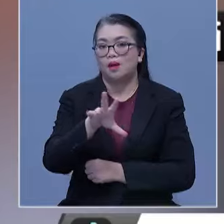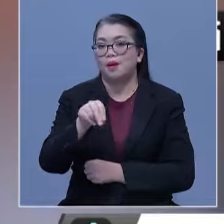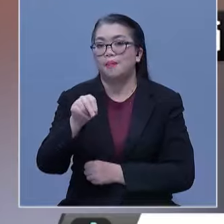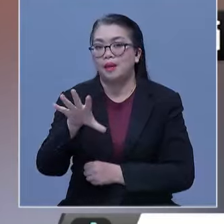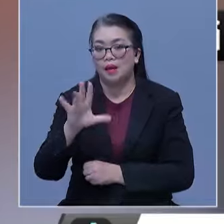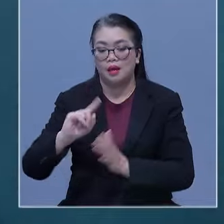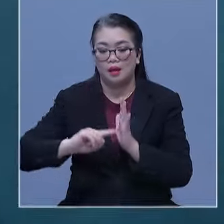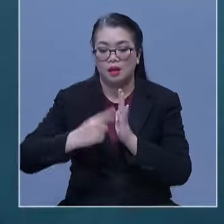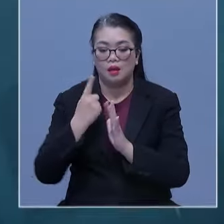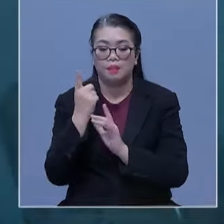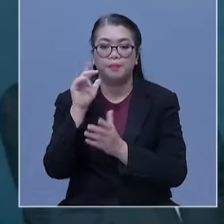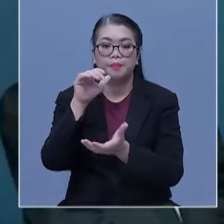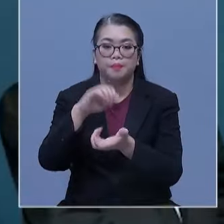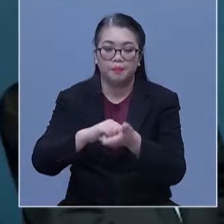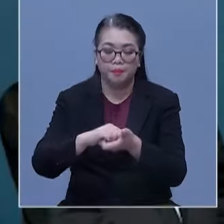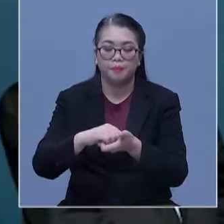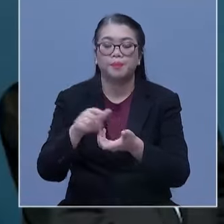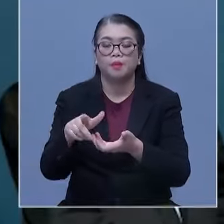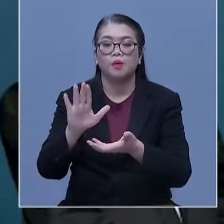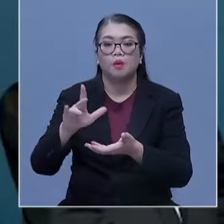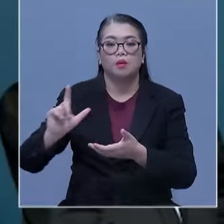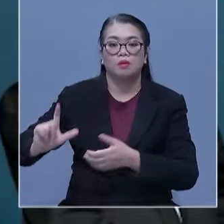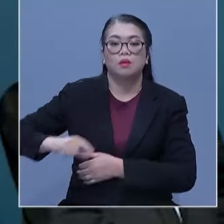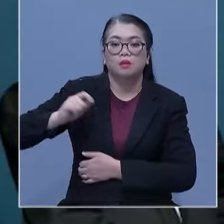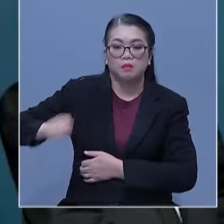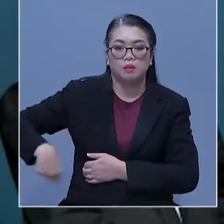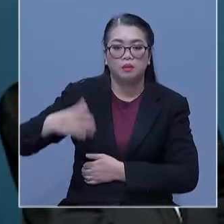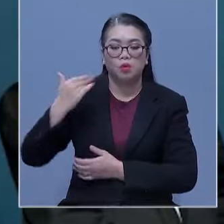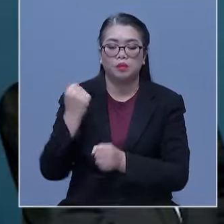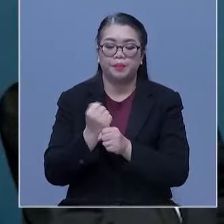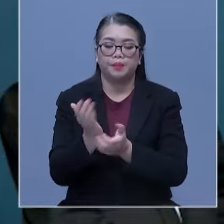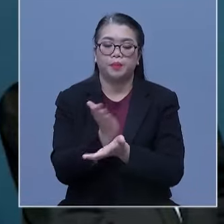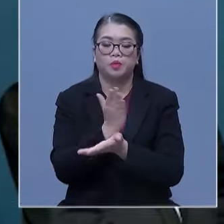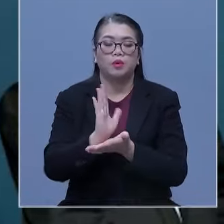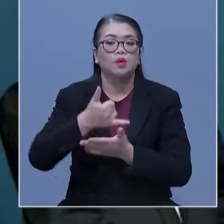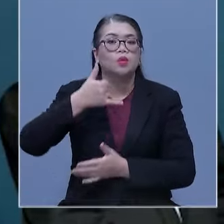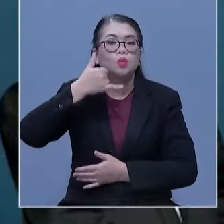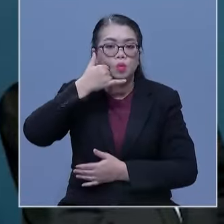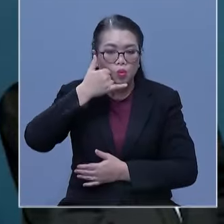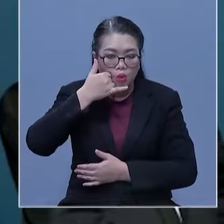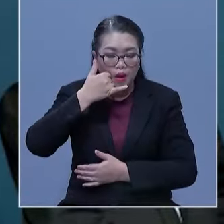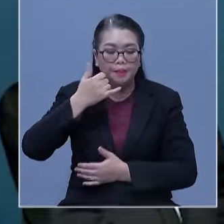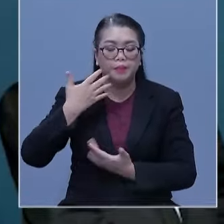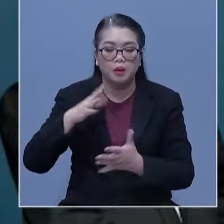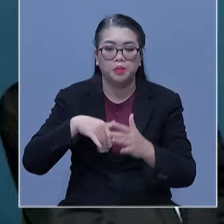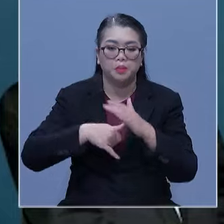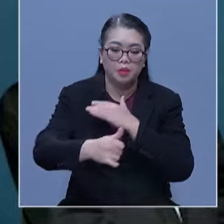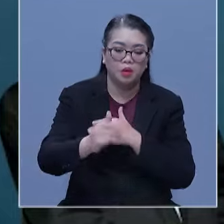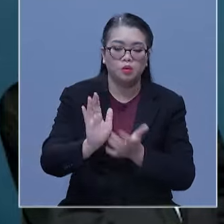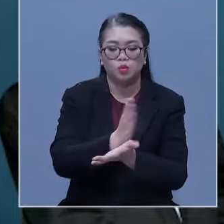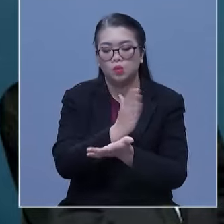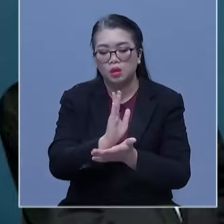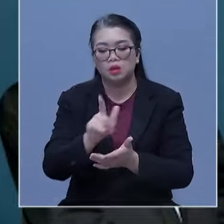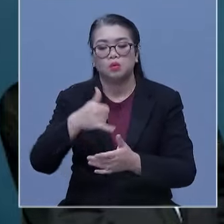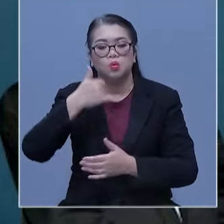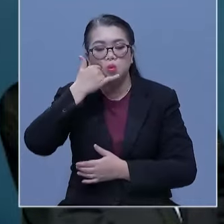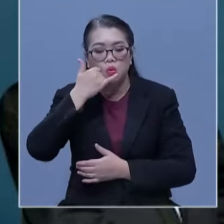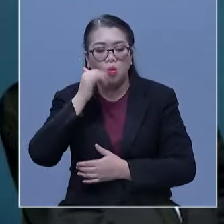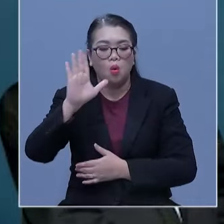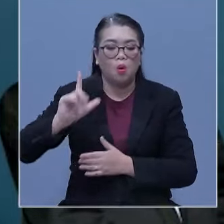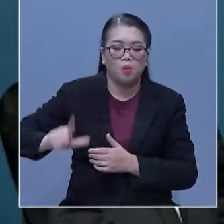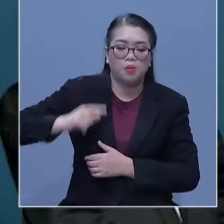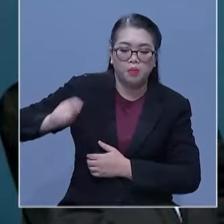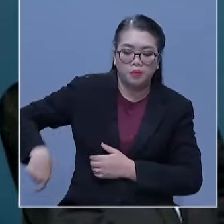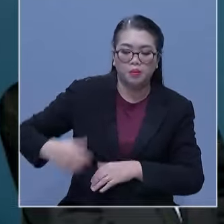ชมตอนนั้นคุณทักษิณชินวัตรนะครับสมัยเป็นนักธุรกิจโทรคมนาคมเข้าไปบุกเบิกธุรกิจสื่อสารแล้วก็